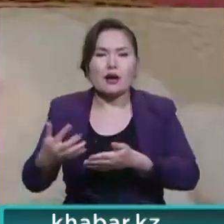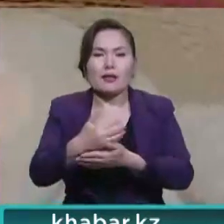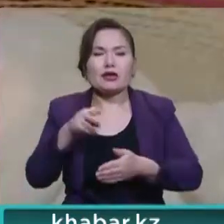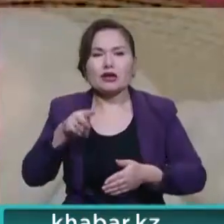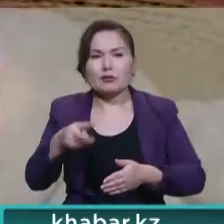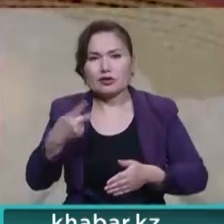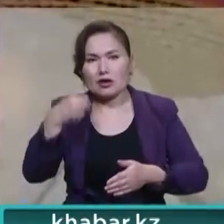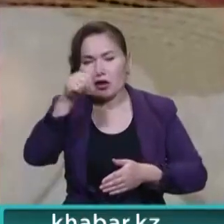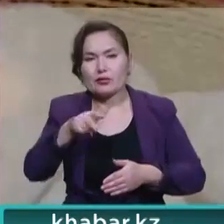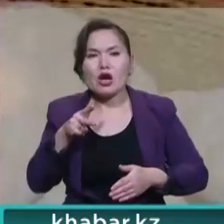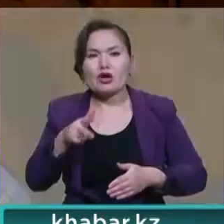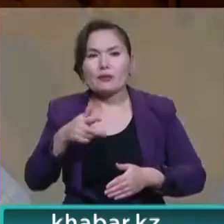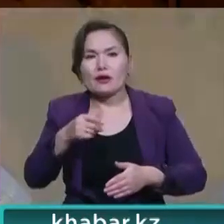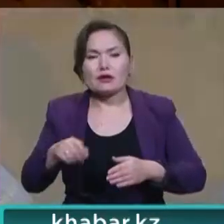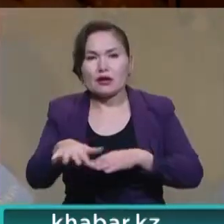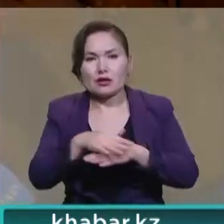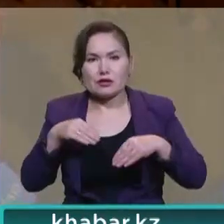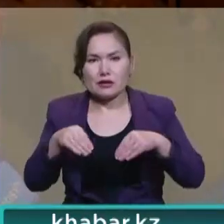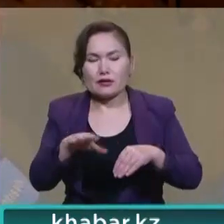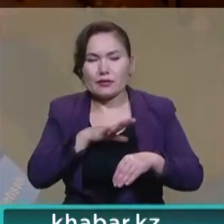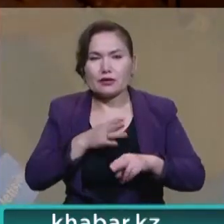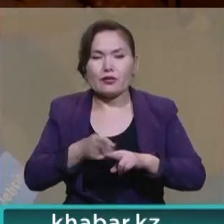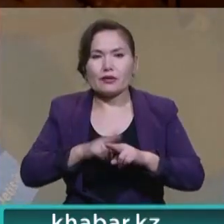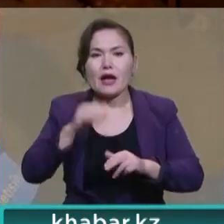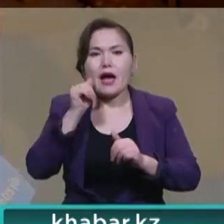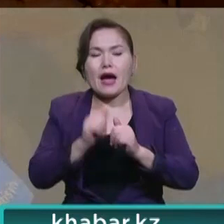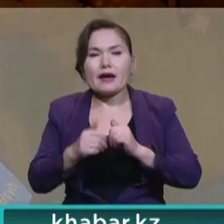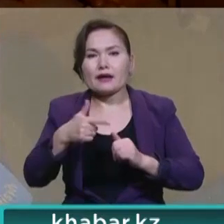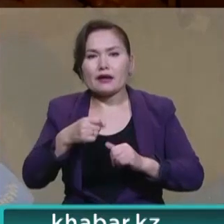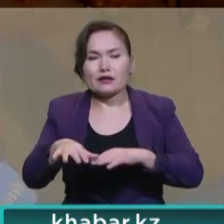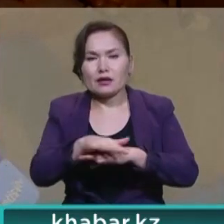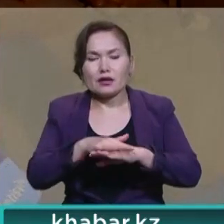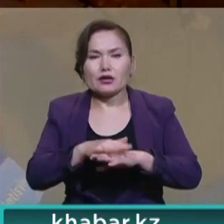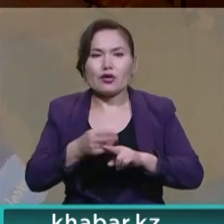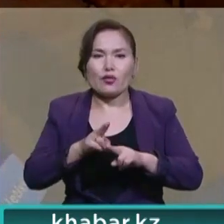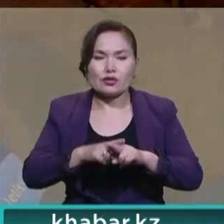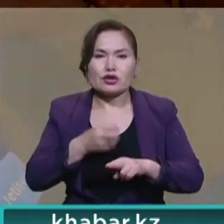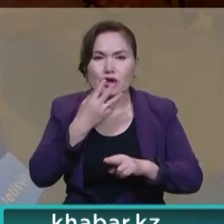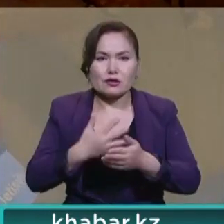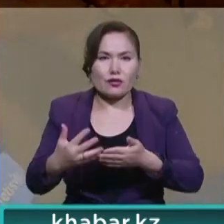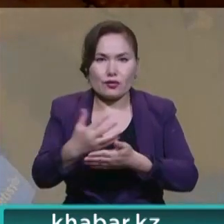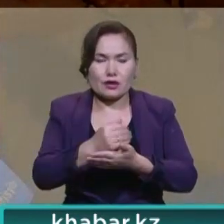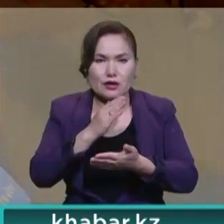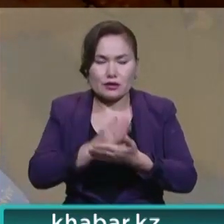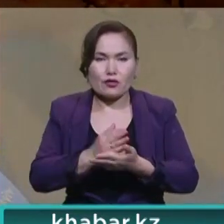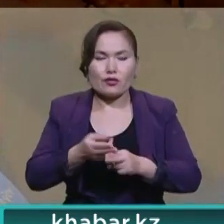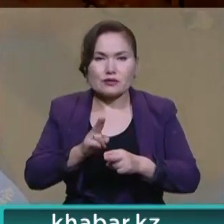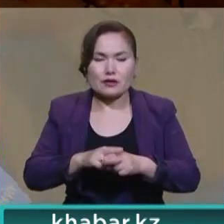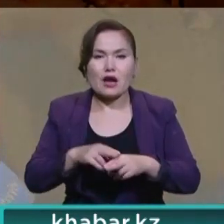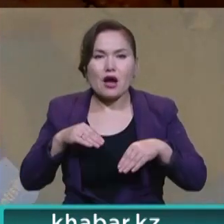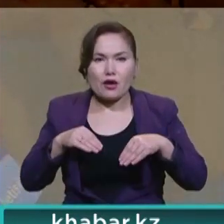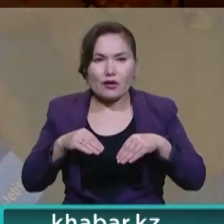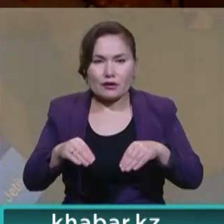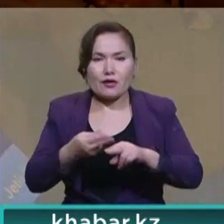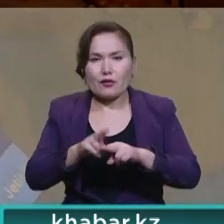жылы 3 мың гектарға себілді. Биыл енді әр гектарынан 215 центнерден өнім алынып отырмыз. Сол тұқымды биылғы жылы